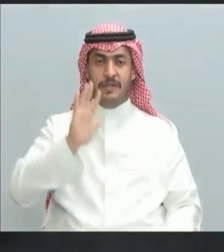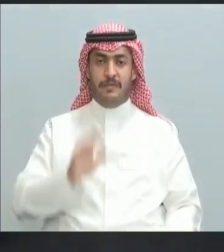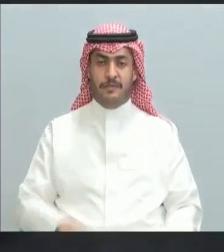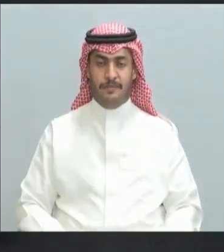اللقاء